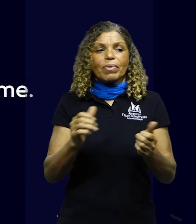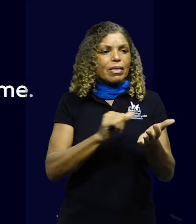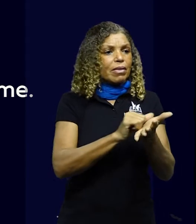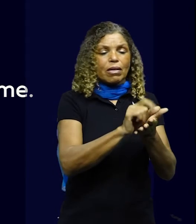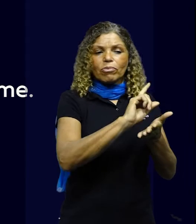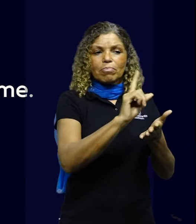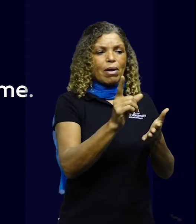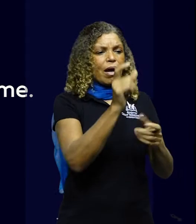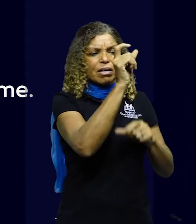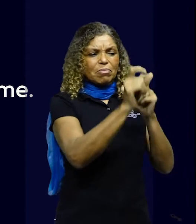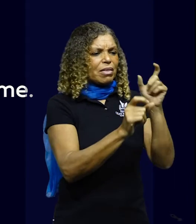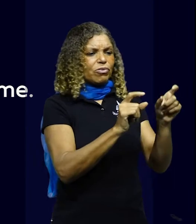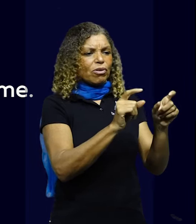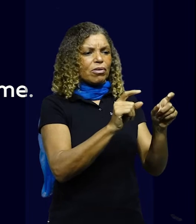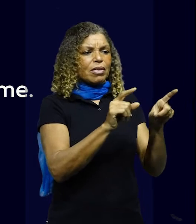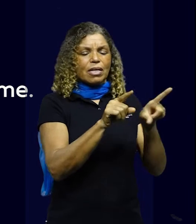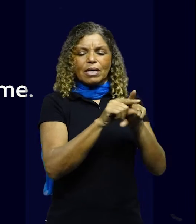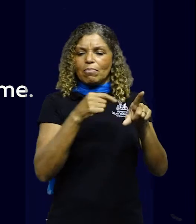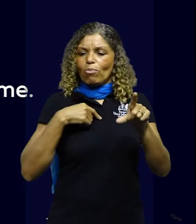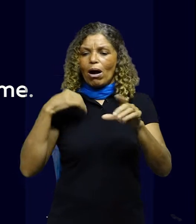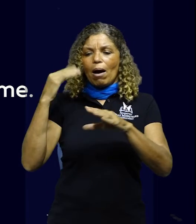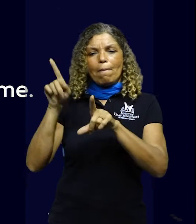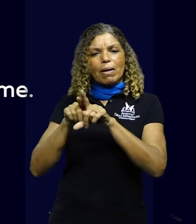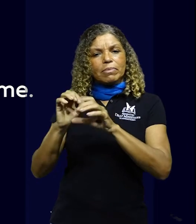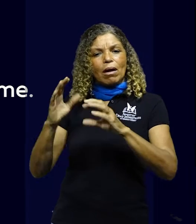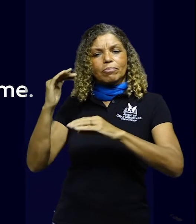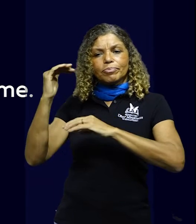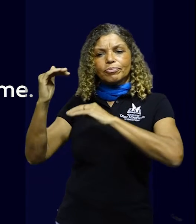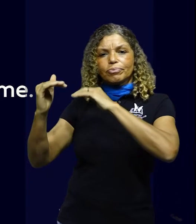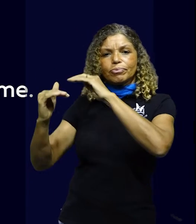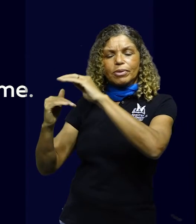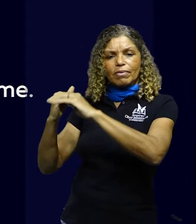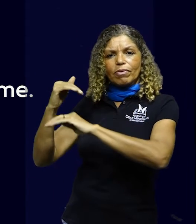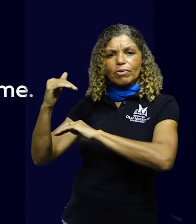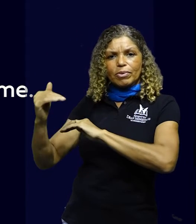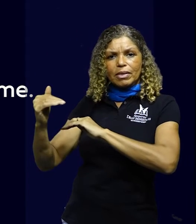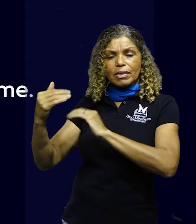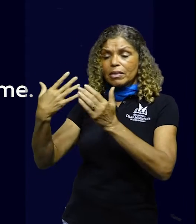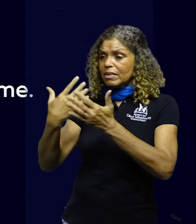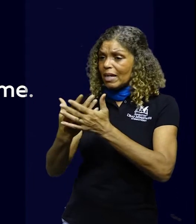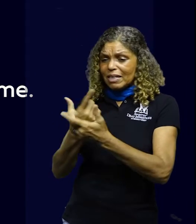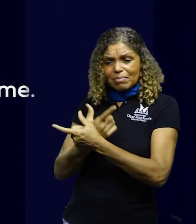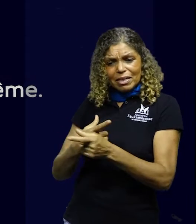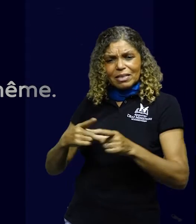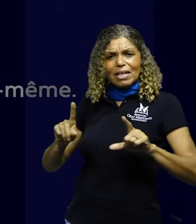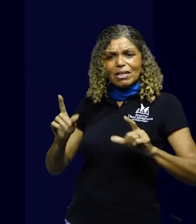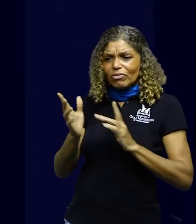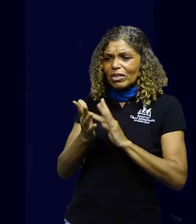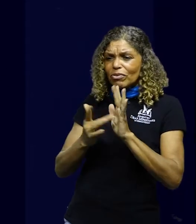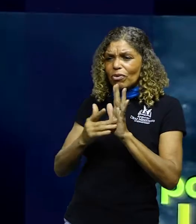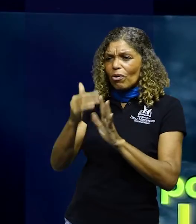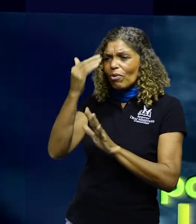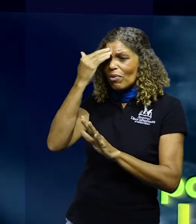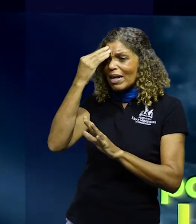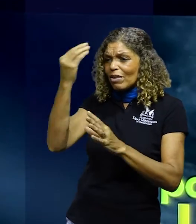autres et qui soit constructif pour soi-même. C'est cette liberté que Jésus est venu nous faire